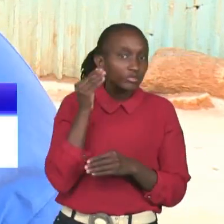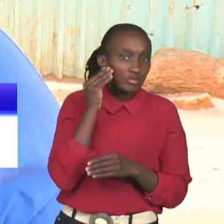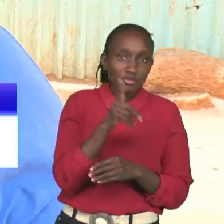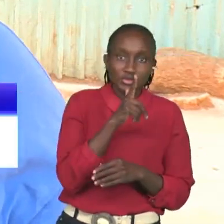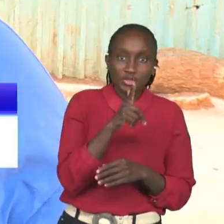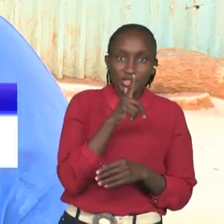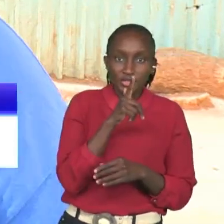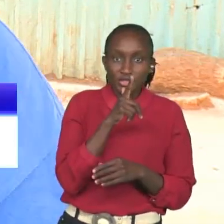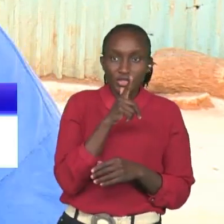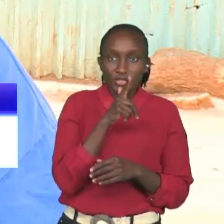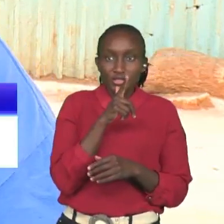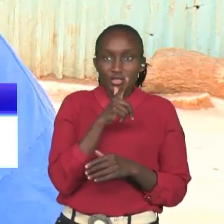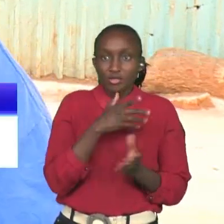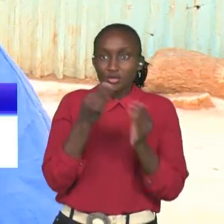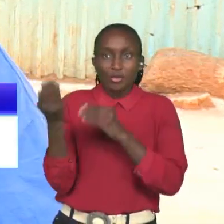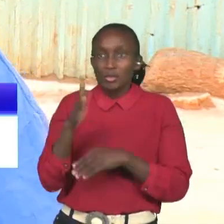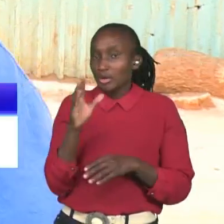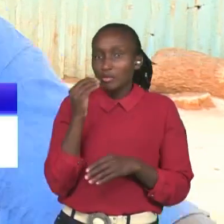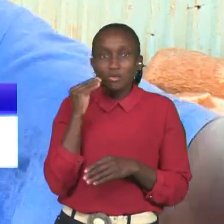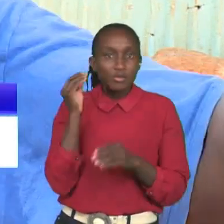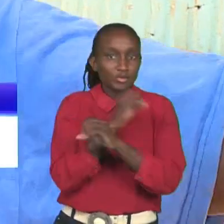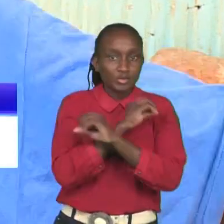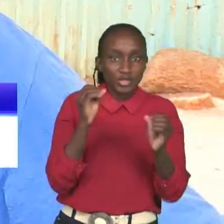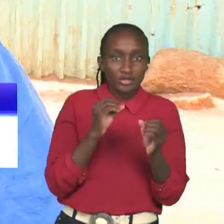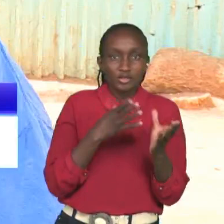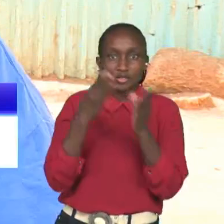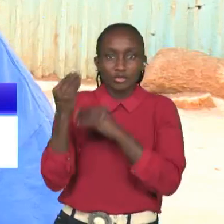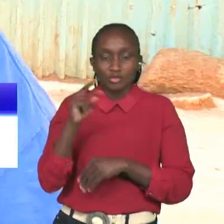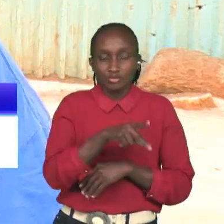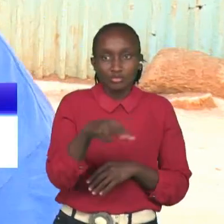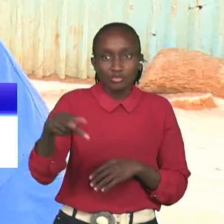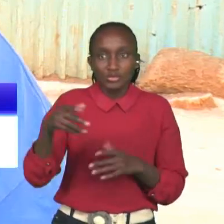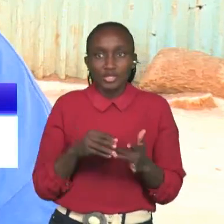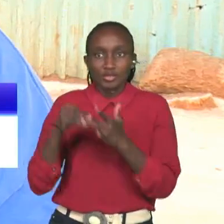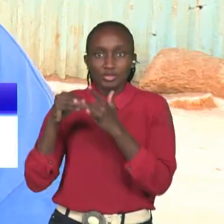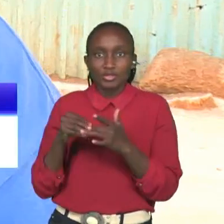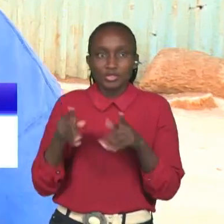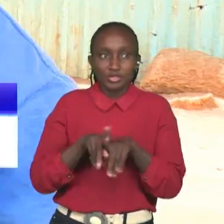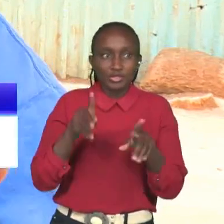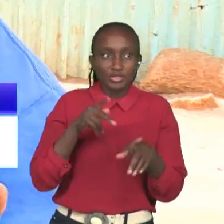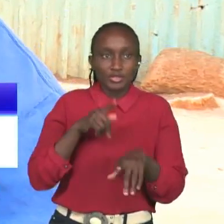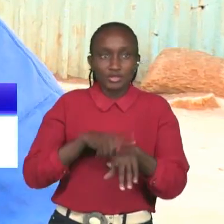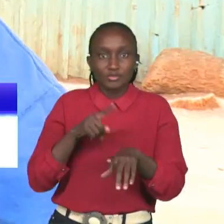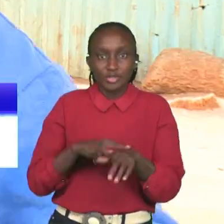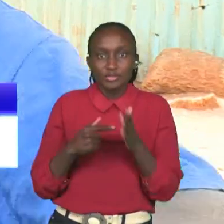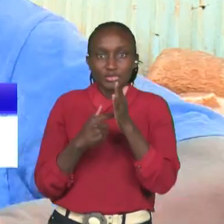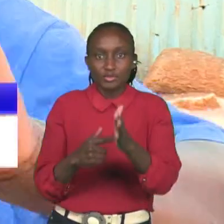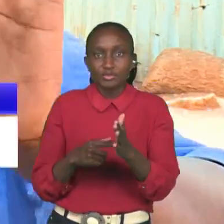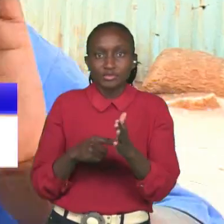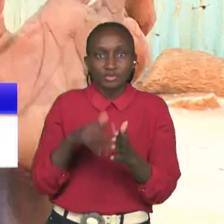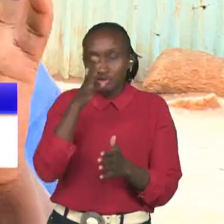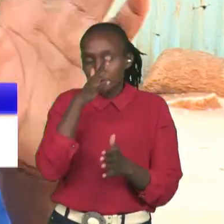nao. Harudi nyumbani wanaenda kuzunguka, especially wakati kama hii wa show. Na si uongo.